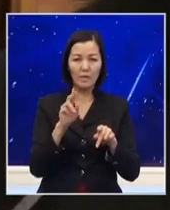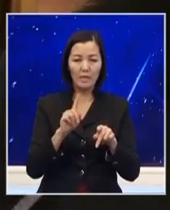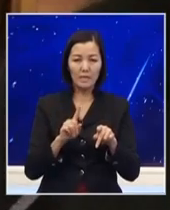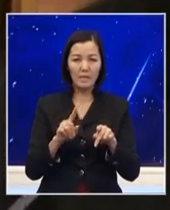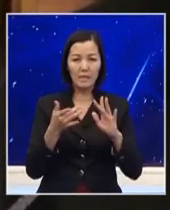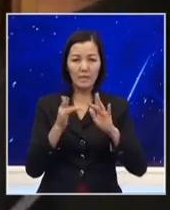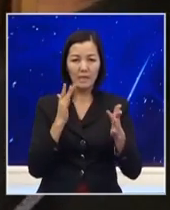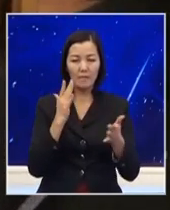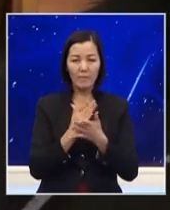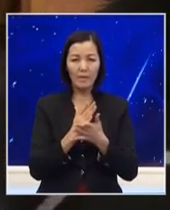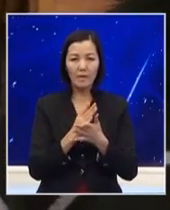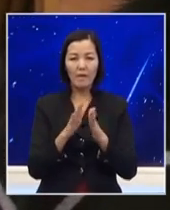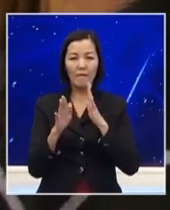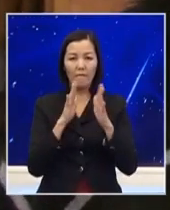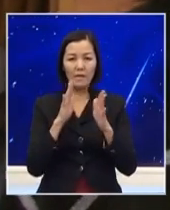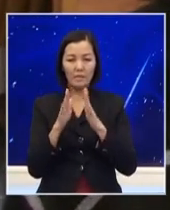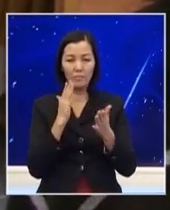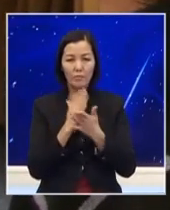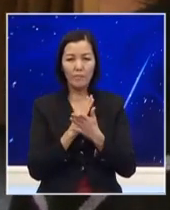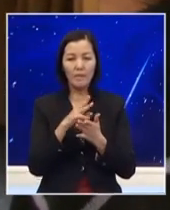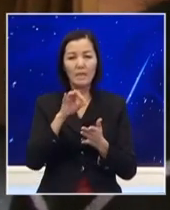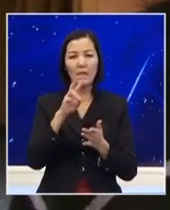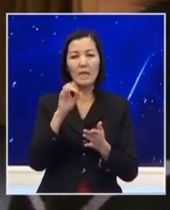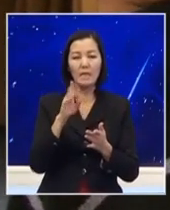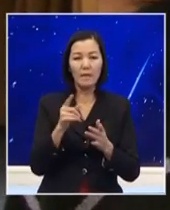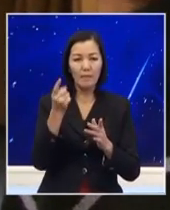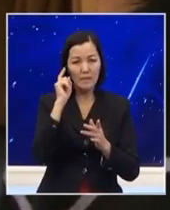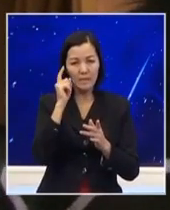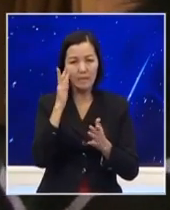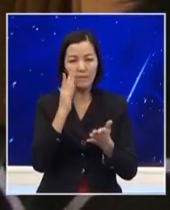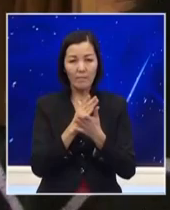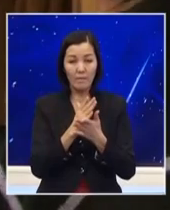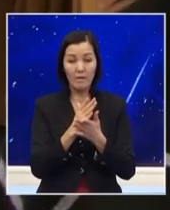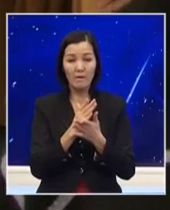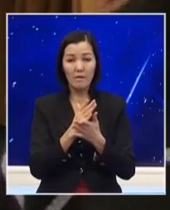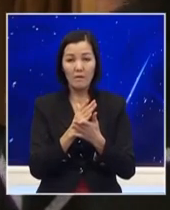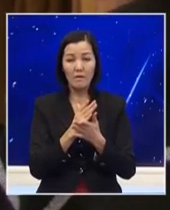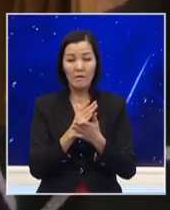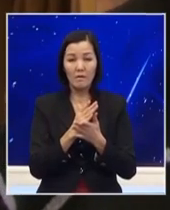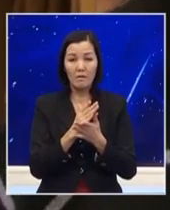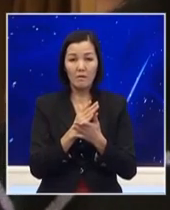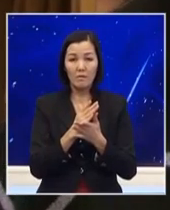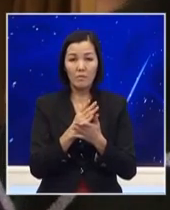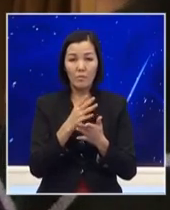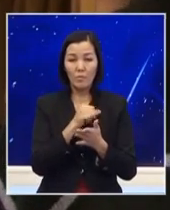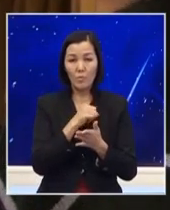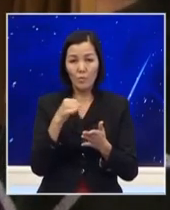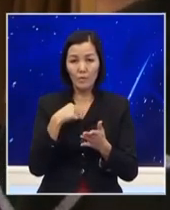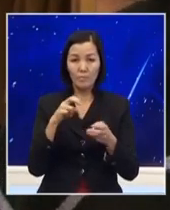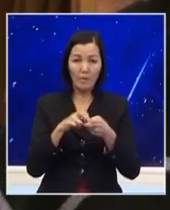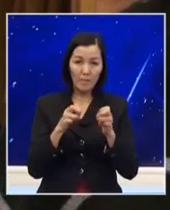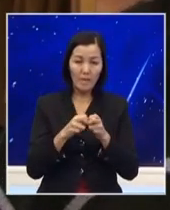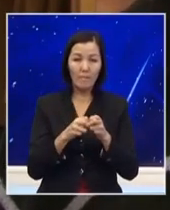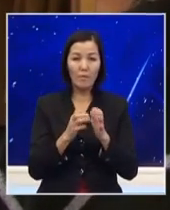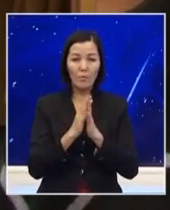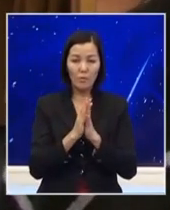бар. Және де Facebook пен Telegram, Instagram-да біздің парақшаларымыз бар. Сол жаққа әр уақытта